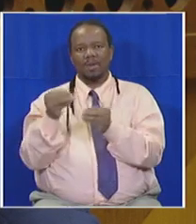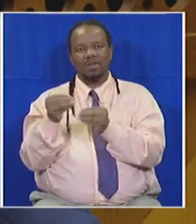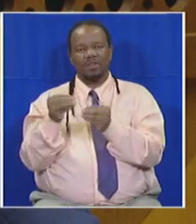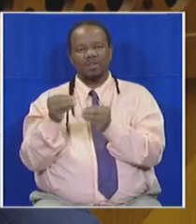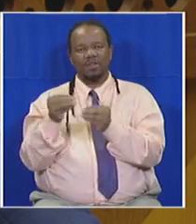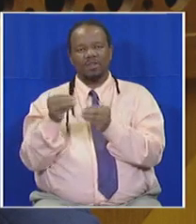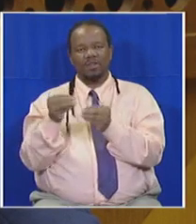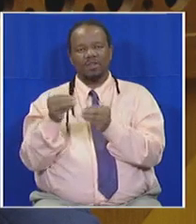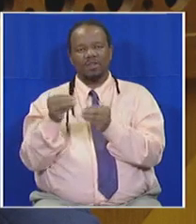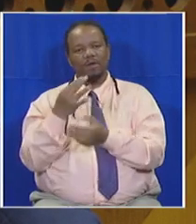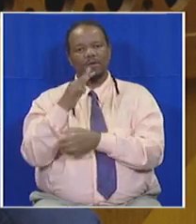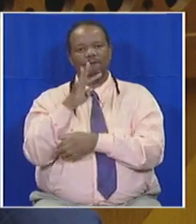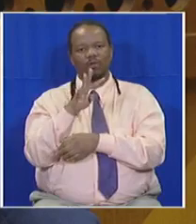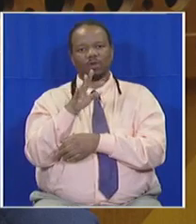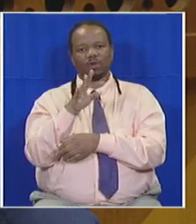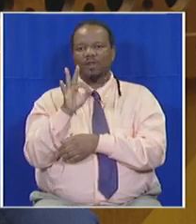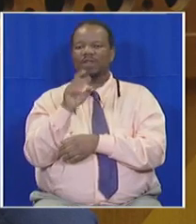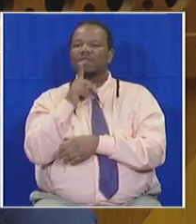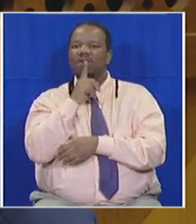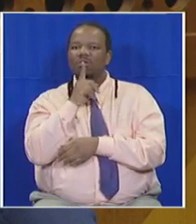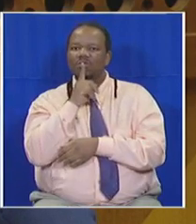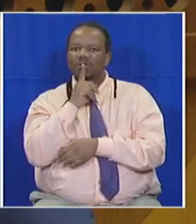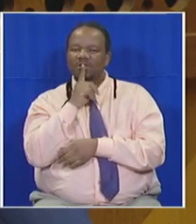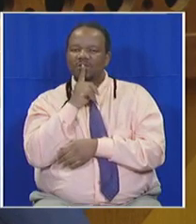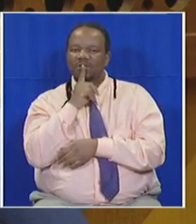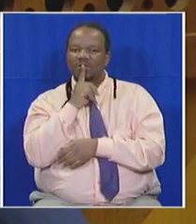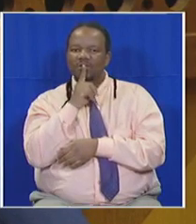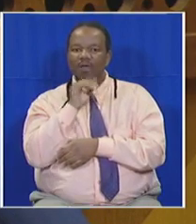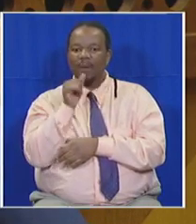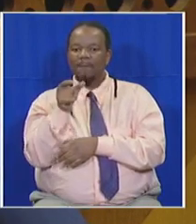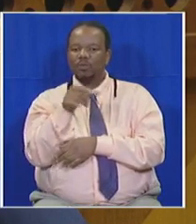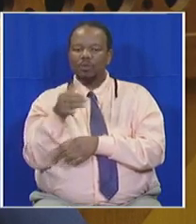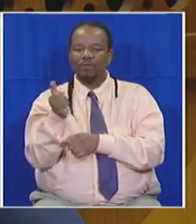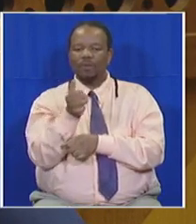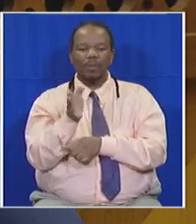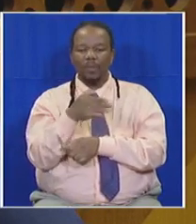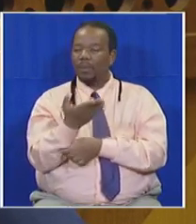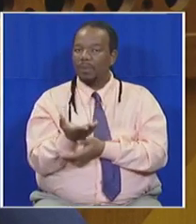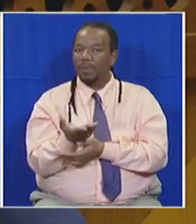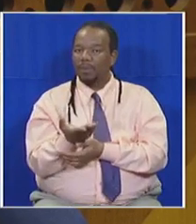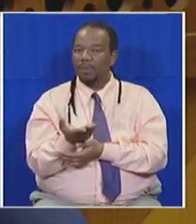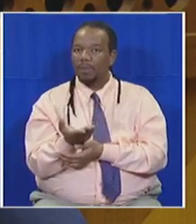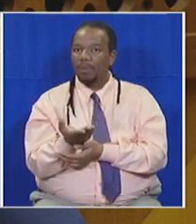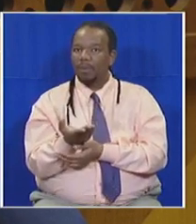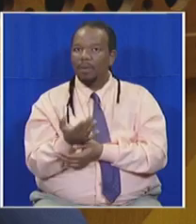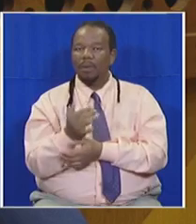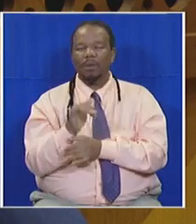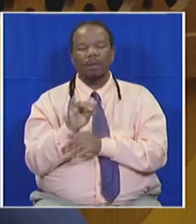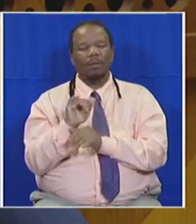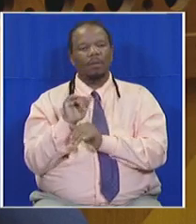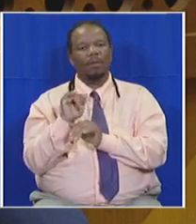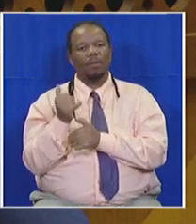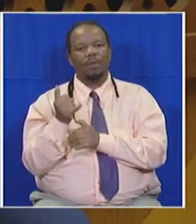43,000 vakante poste. En dit gaan oor watervoorsiening wat uiters belangrik